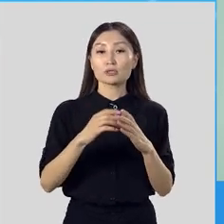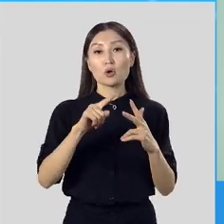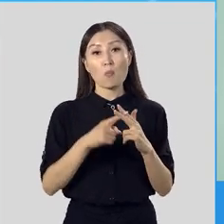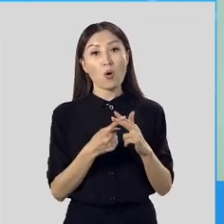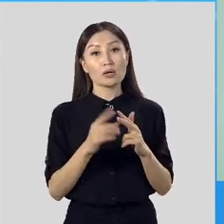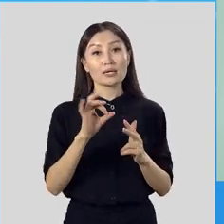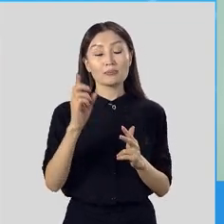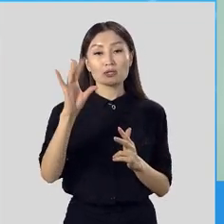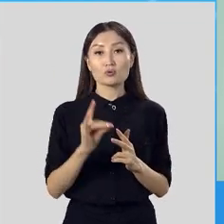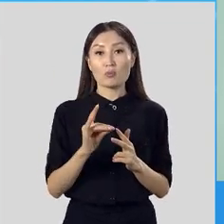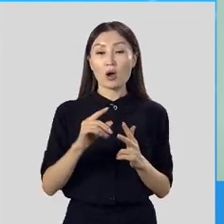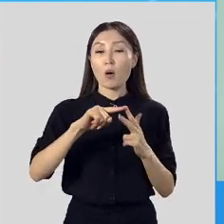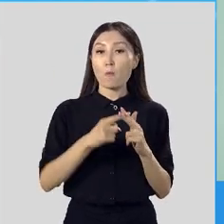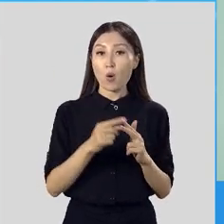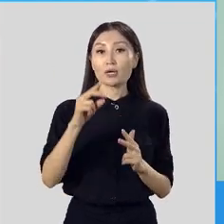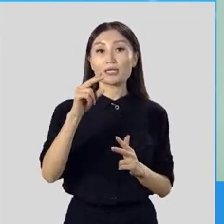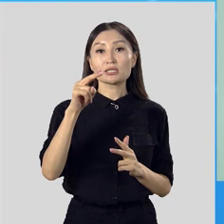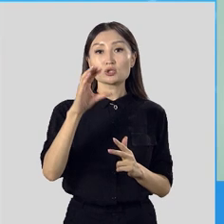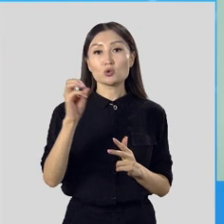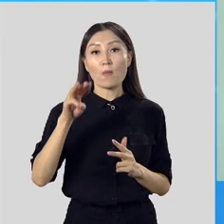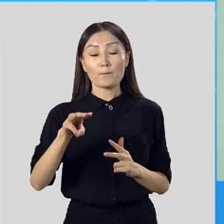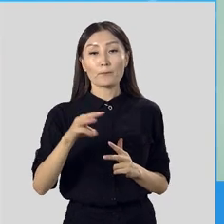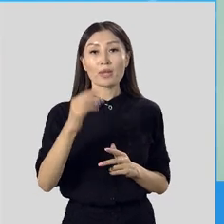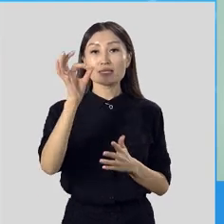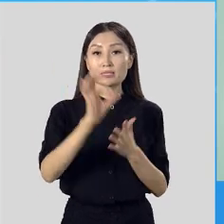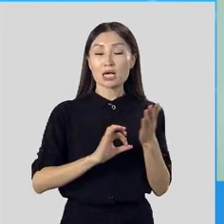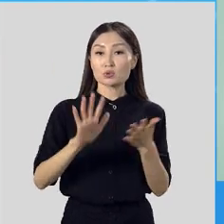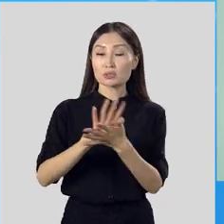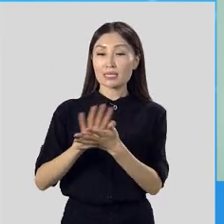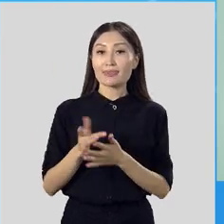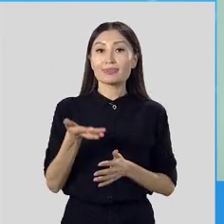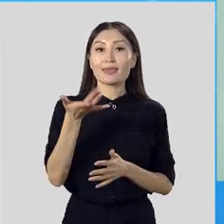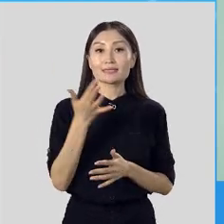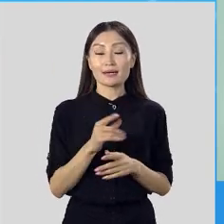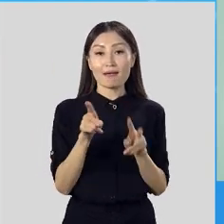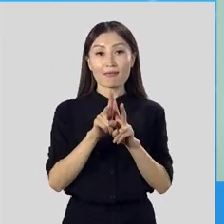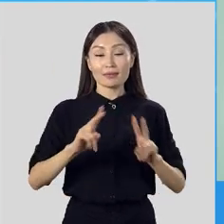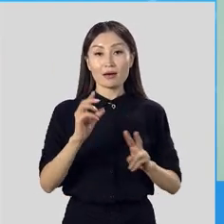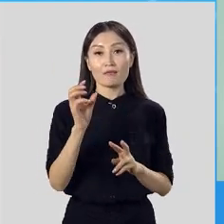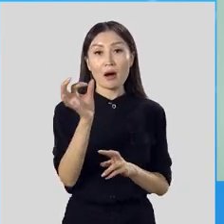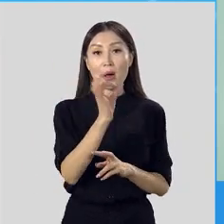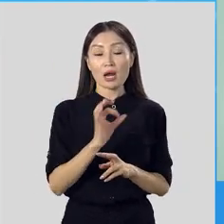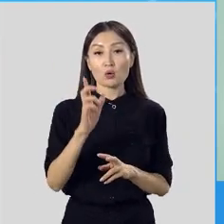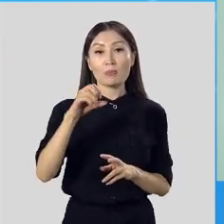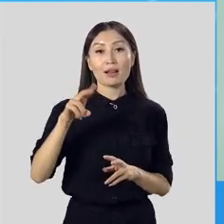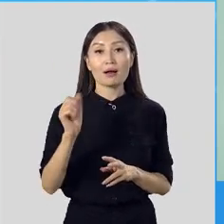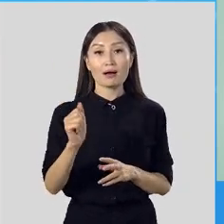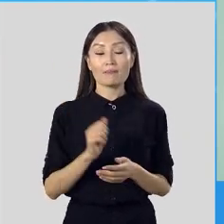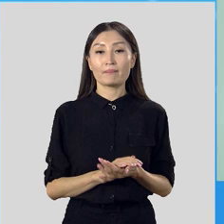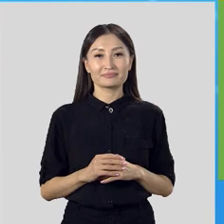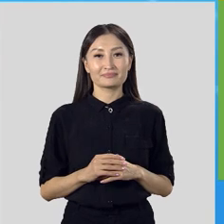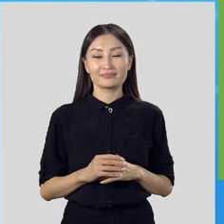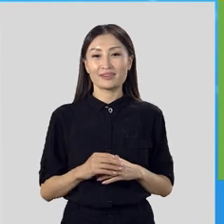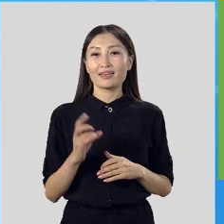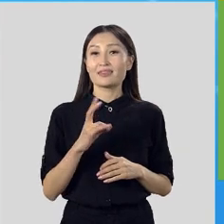комплекс полирибосому или полисому. При этом одновременно синтезируется несколько одинаковых молекул